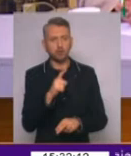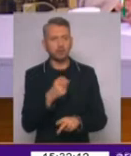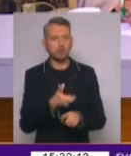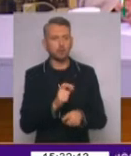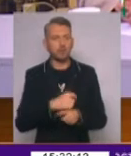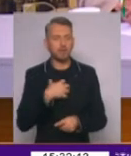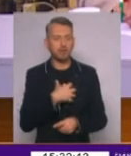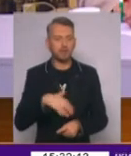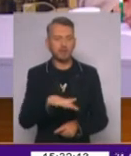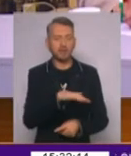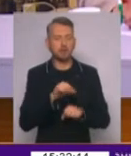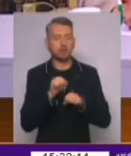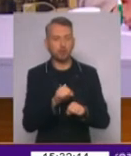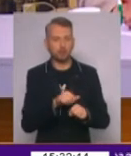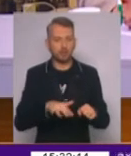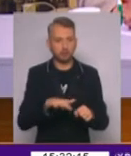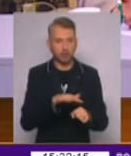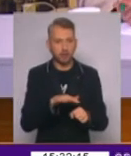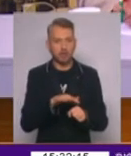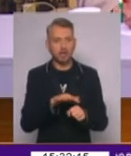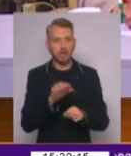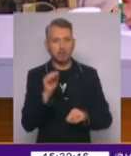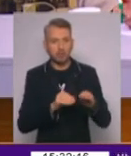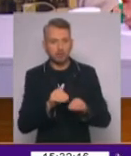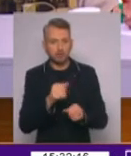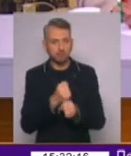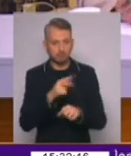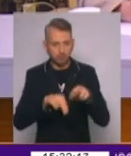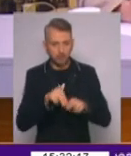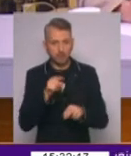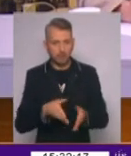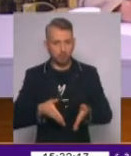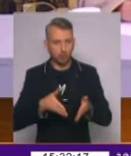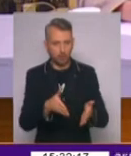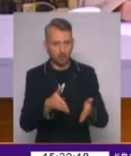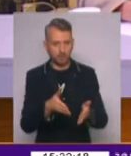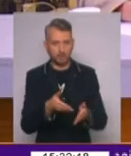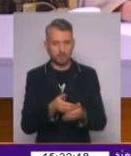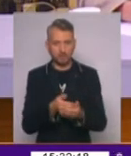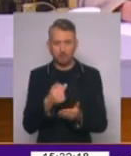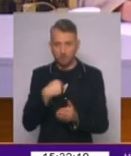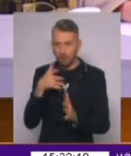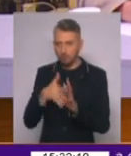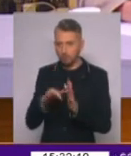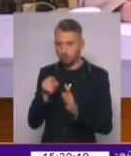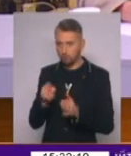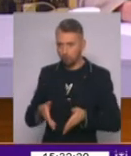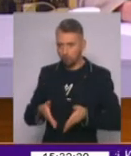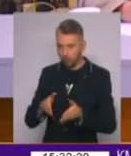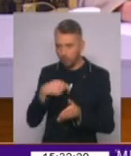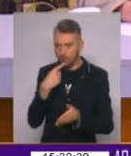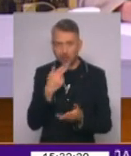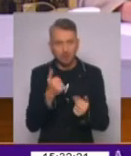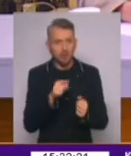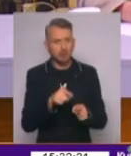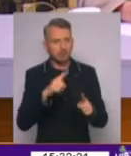важливих ділянок охоронної зони, прокладення там дороги проїзної. Це при тому, я що розумію, що якраз про цю дорогу, так, і так, що там шалений